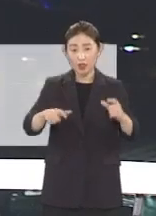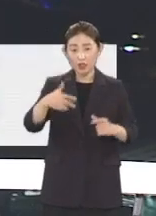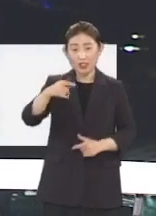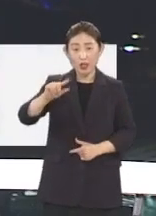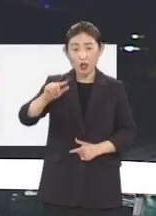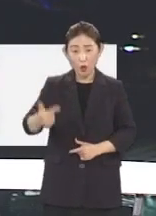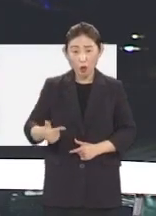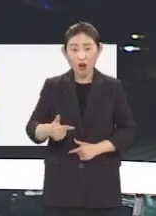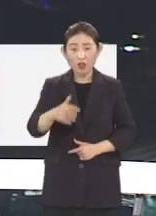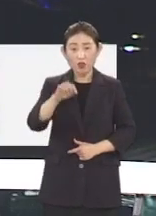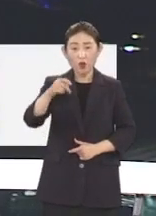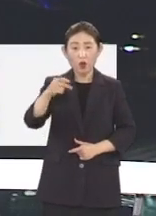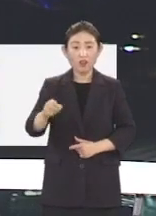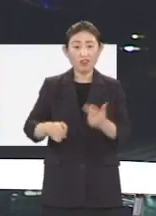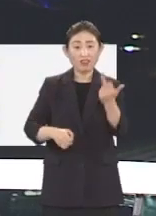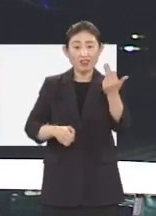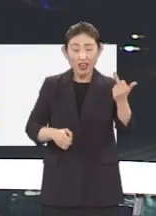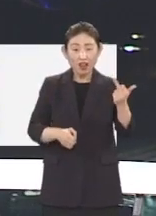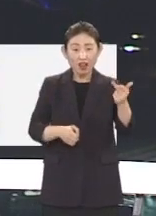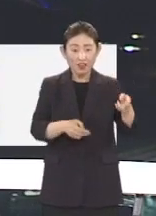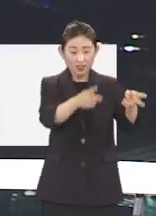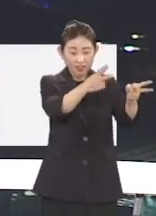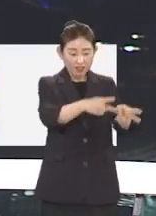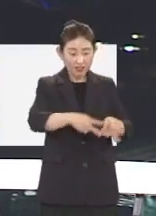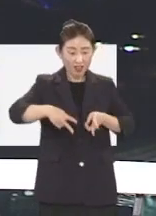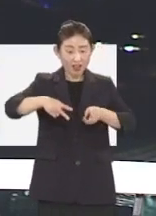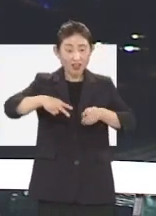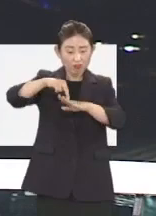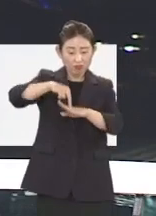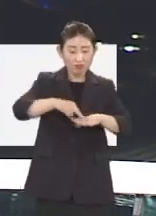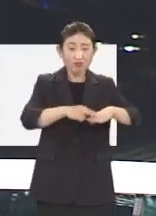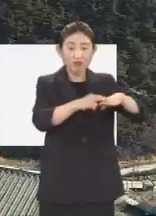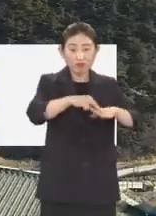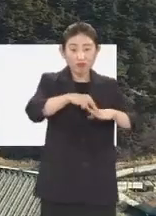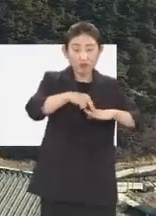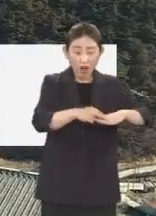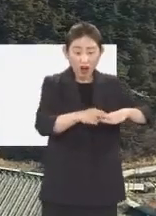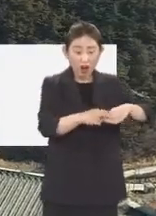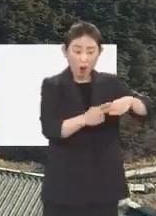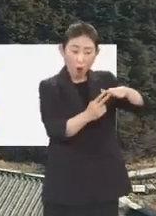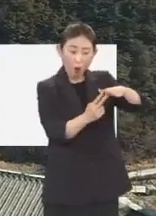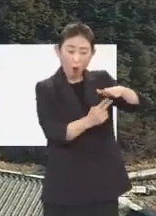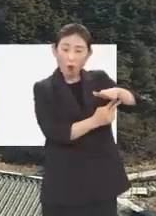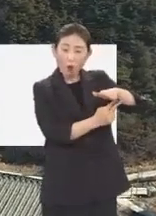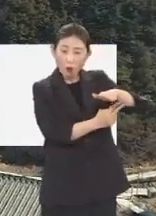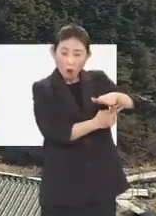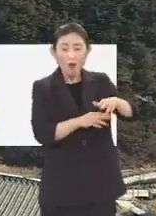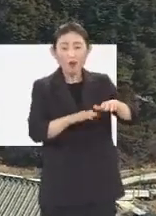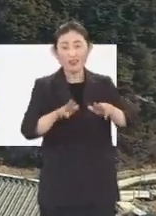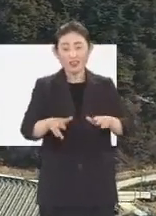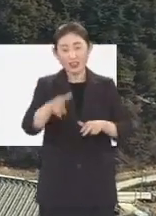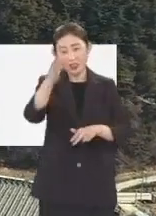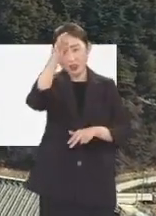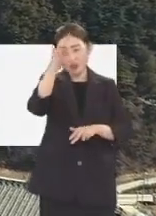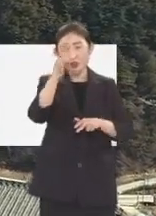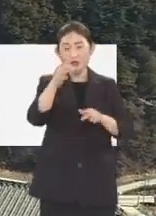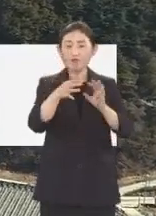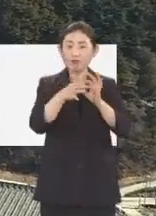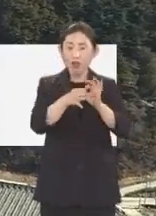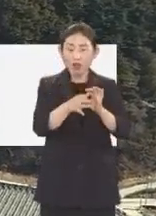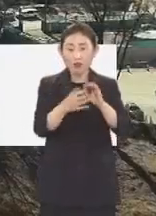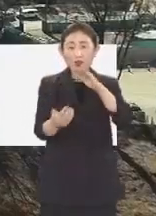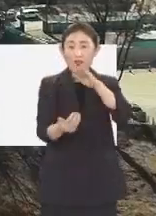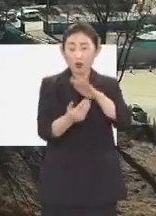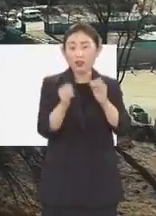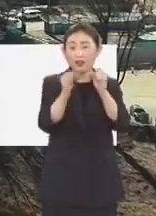금산군 제원면 월영산 출렁다리가 정보통신기술을 활용한 스마트관광 명소로 거듭납니다 금산군은